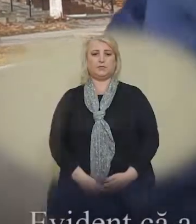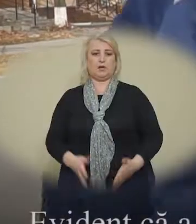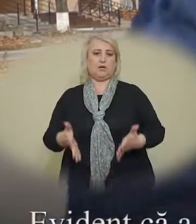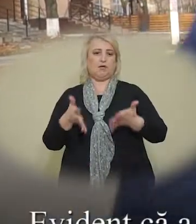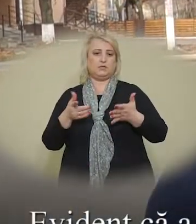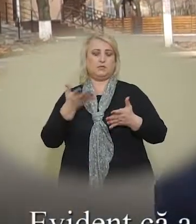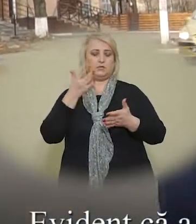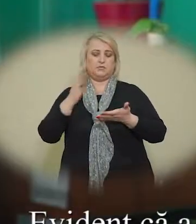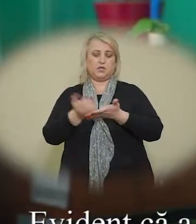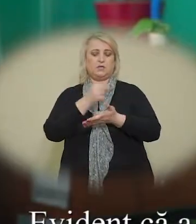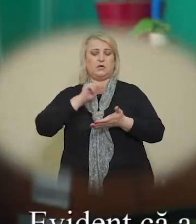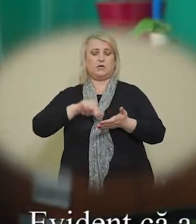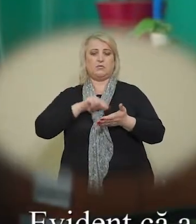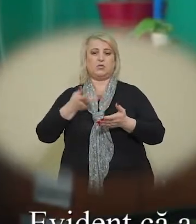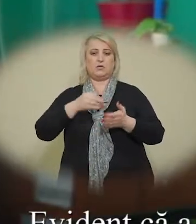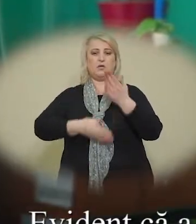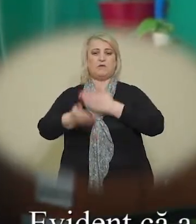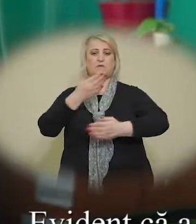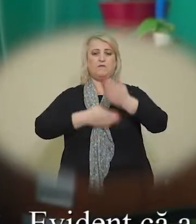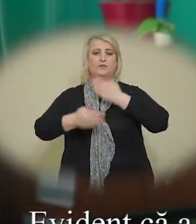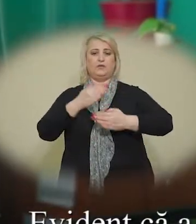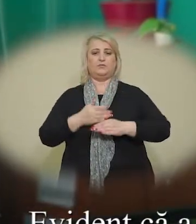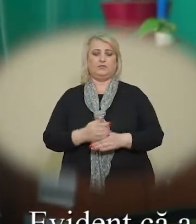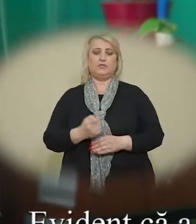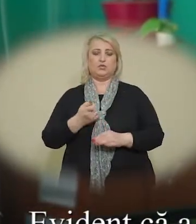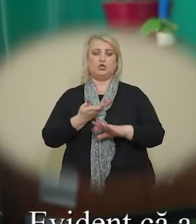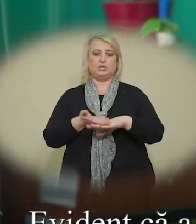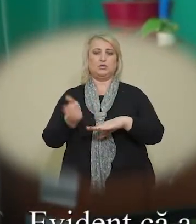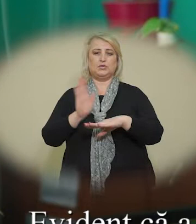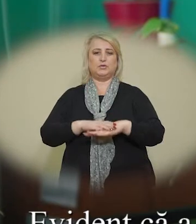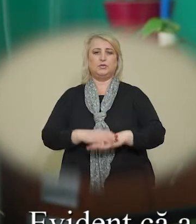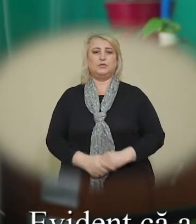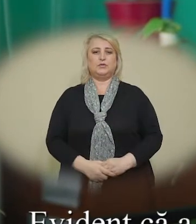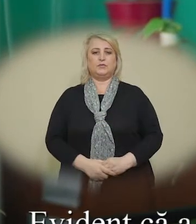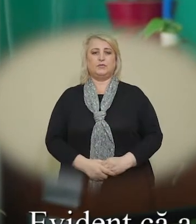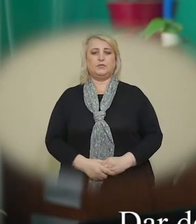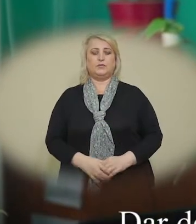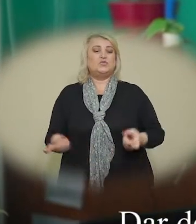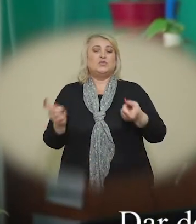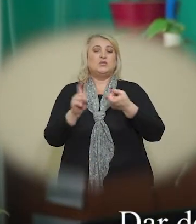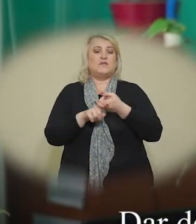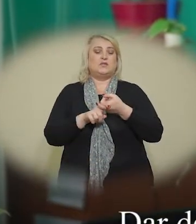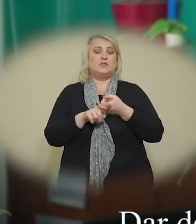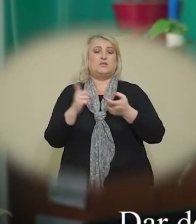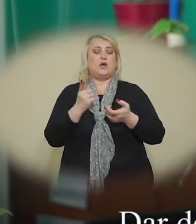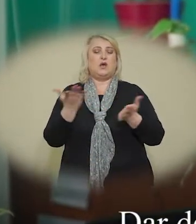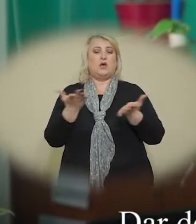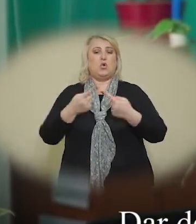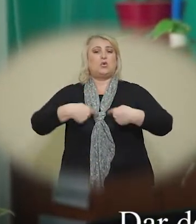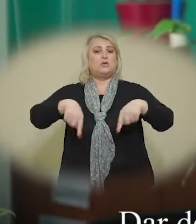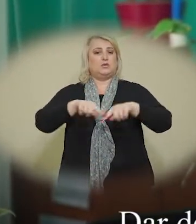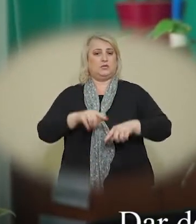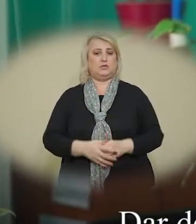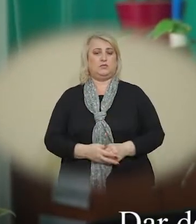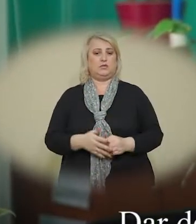Evident cu a găsi un loc de muncă pentru persoane tu cu dizabilitate mai complicat dar depinde de de